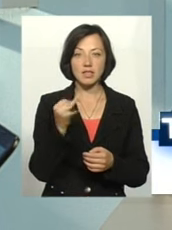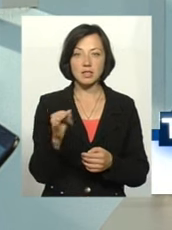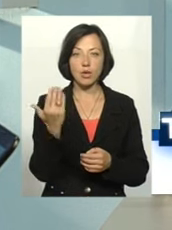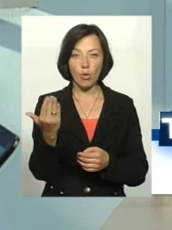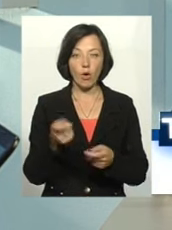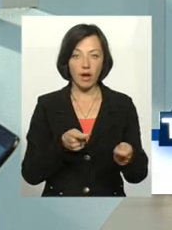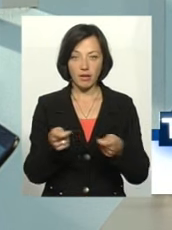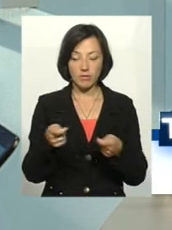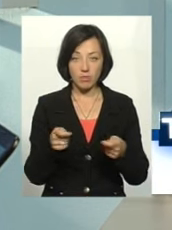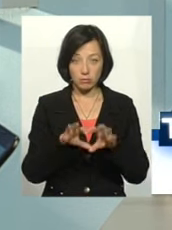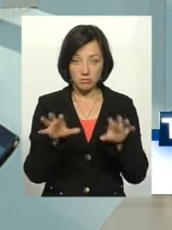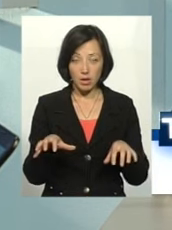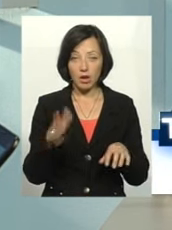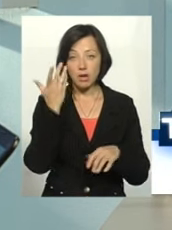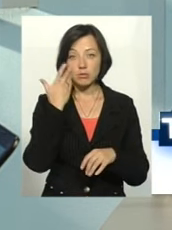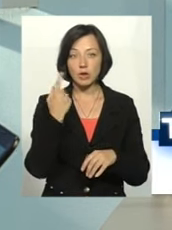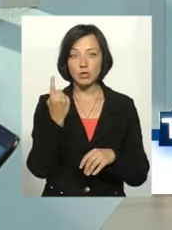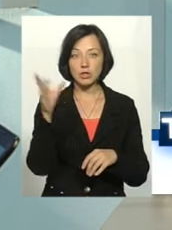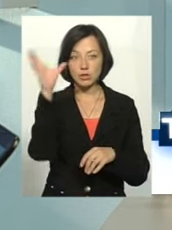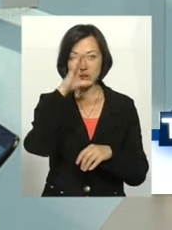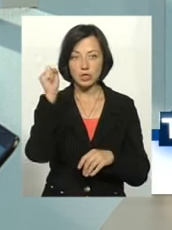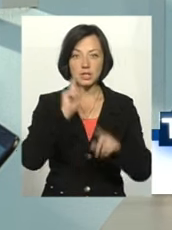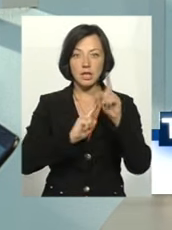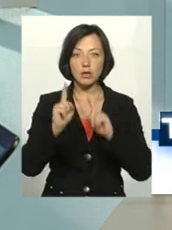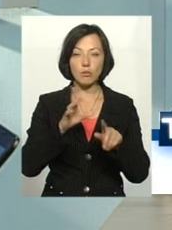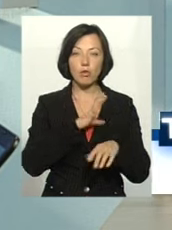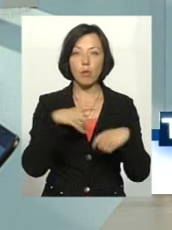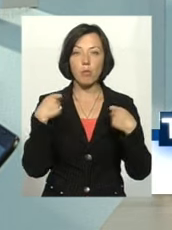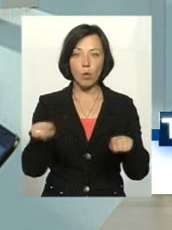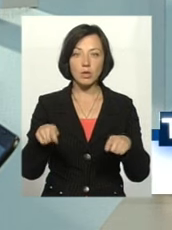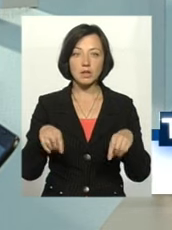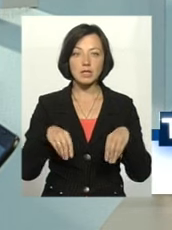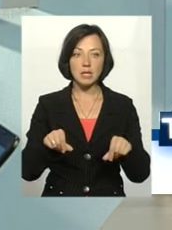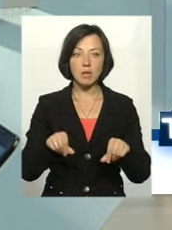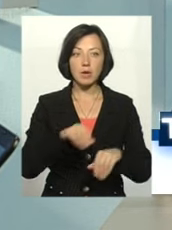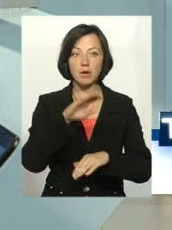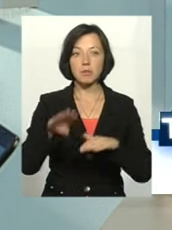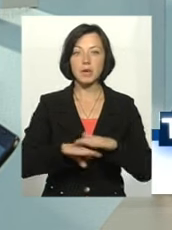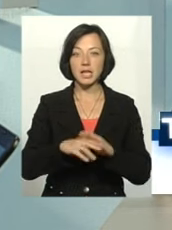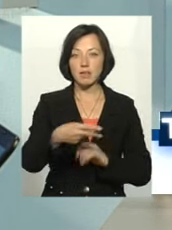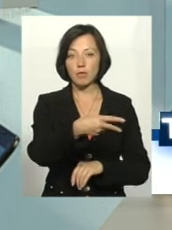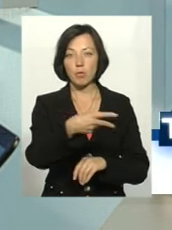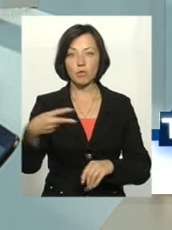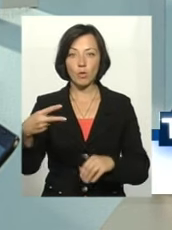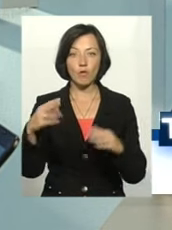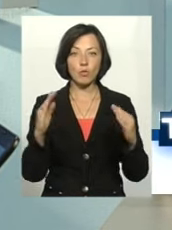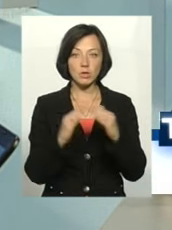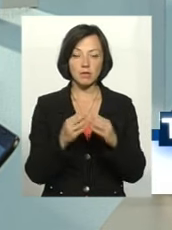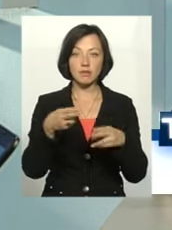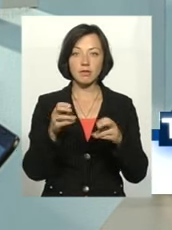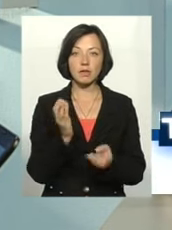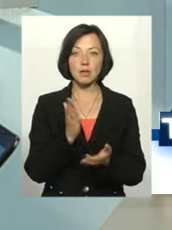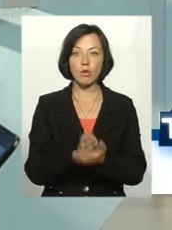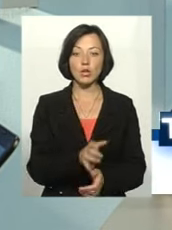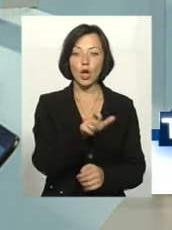його головуванням, під час однієї з нічних сесій було продано землю під двоповерховим будинком, де знаходились